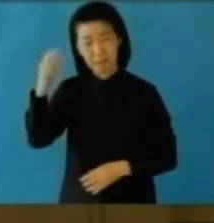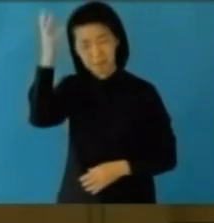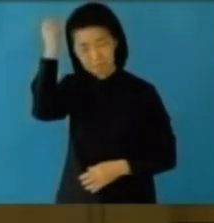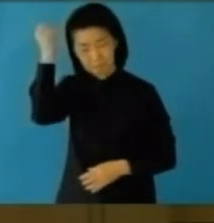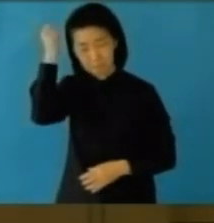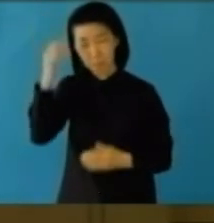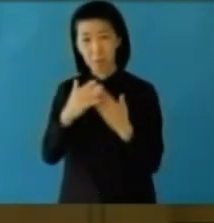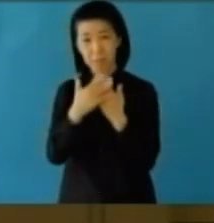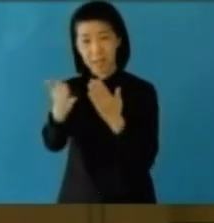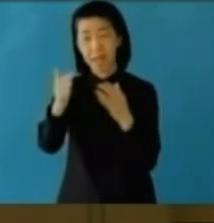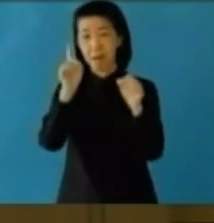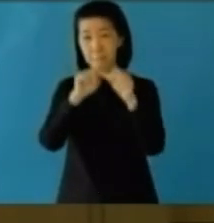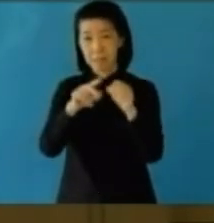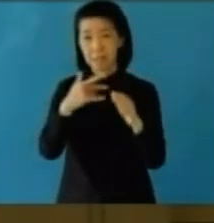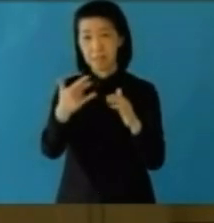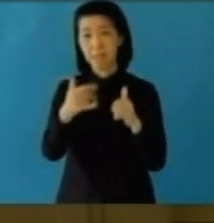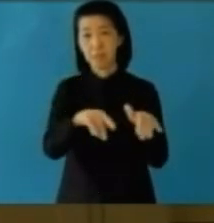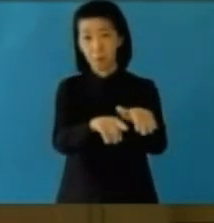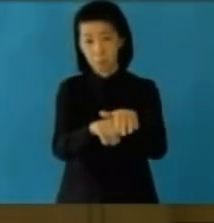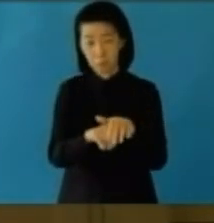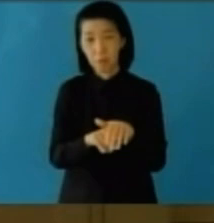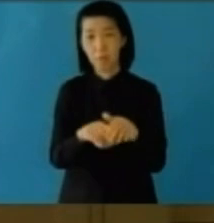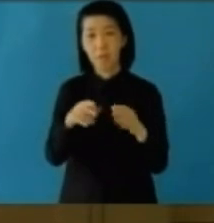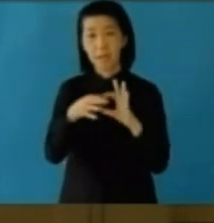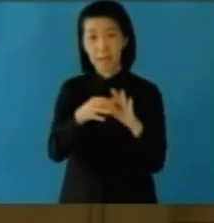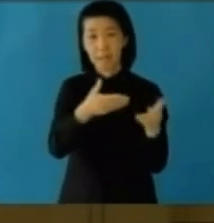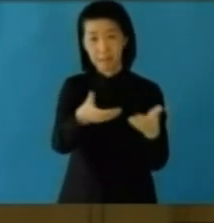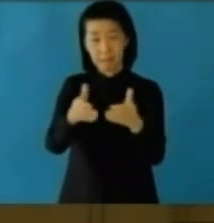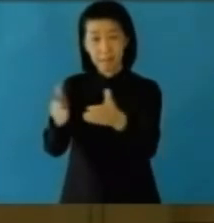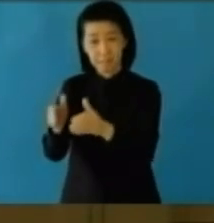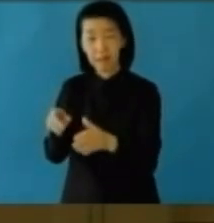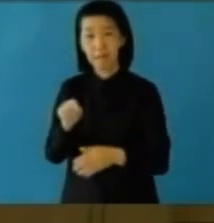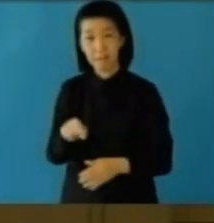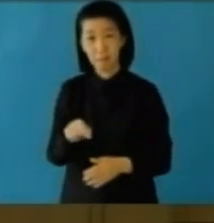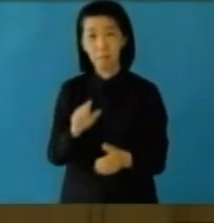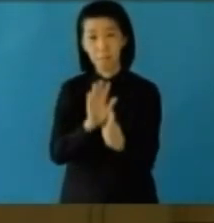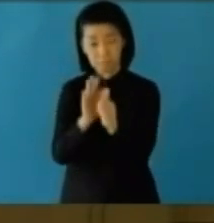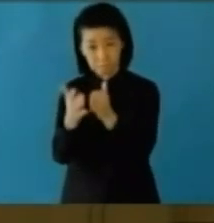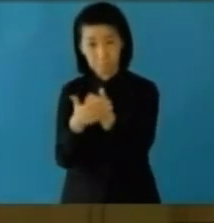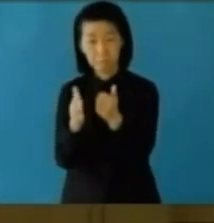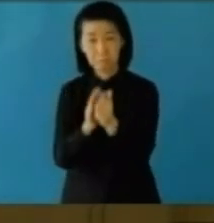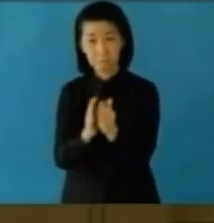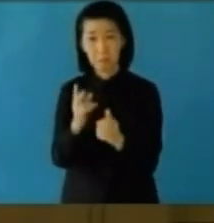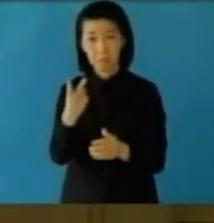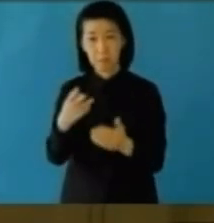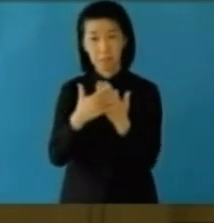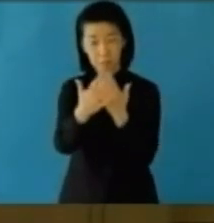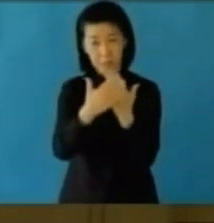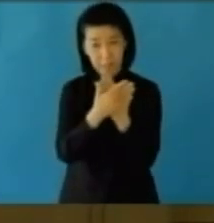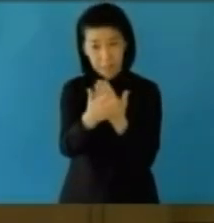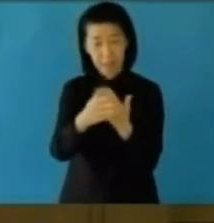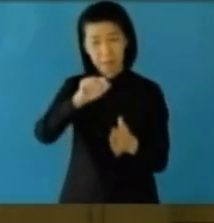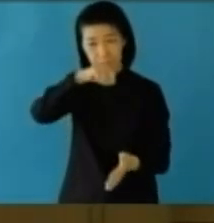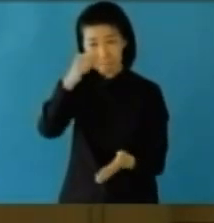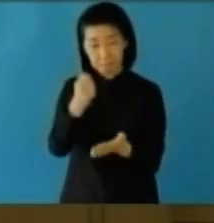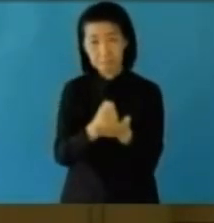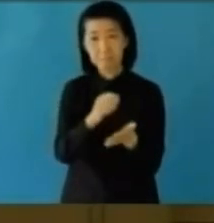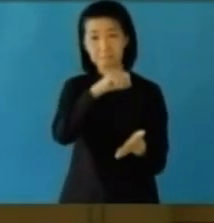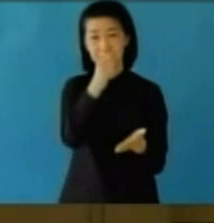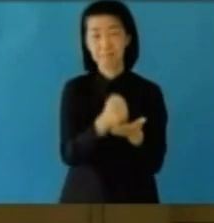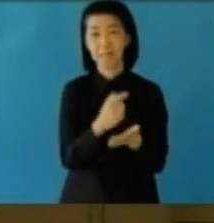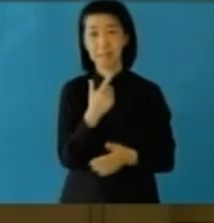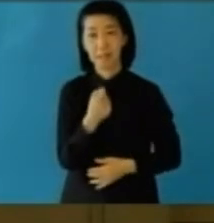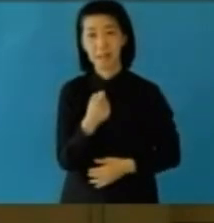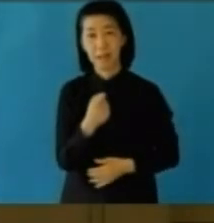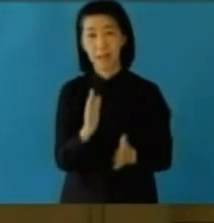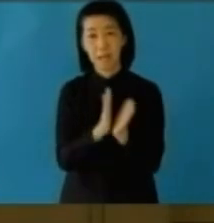や関係団体等と力を合わせて両大会の運営に万全を期してまいりたいと考えております。また県民